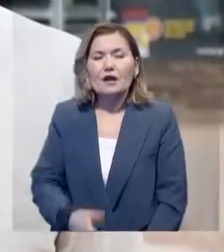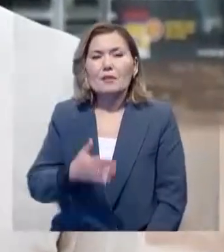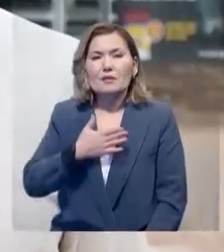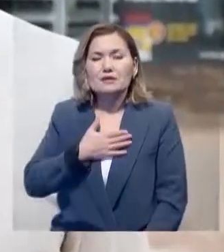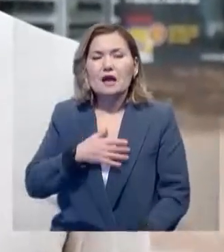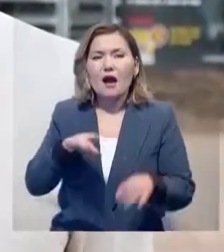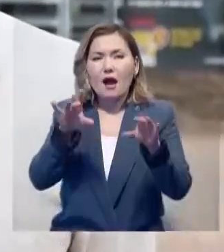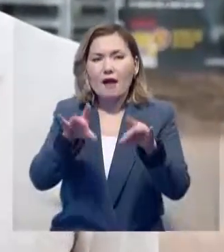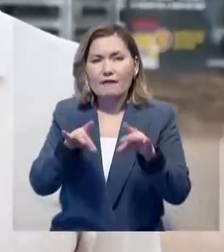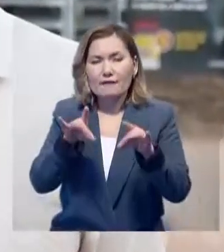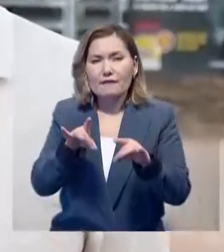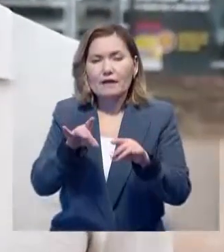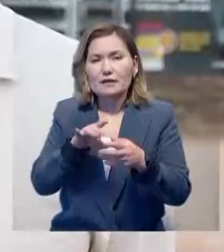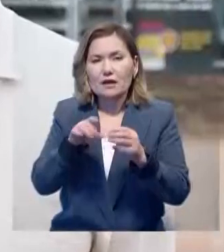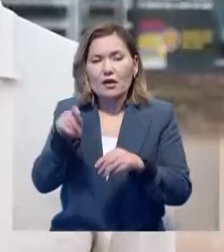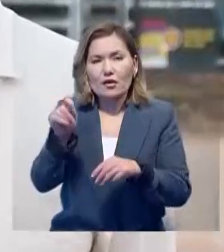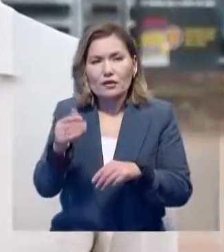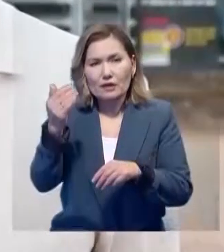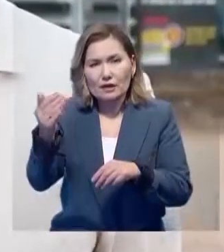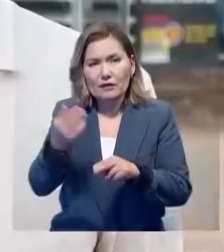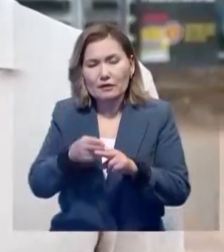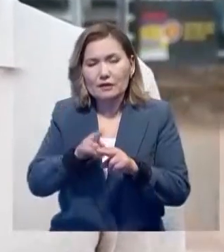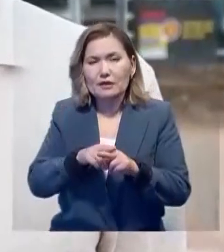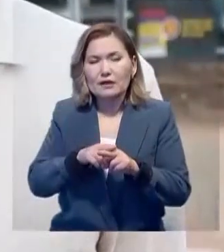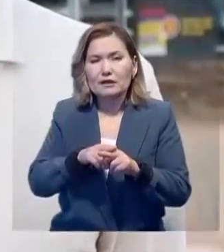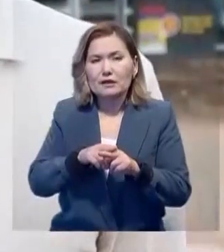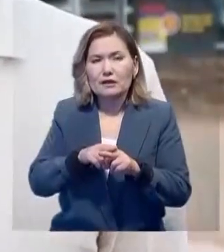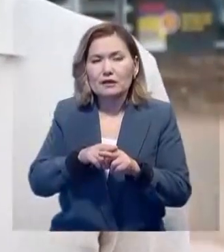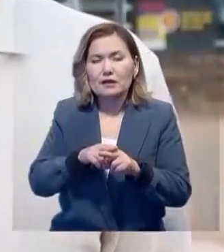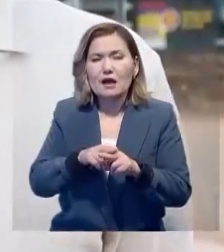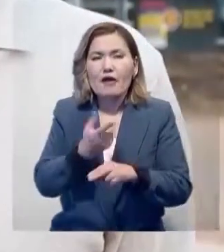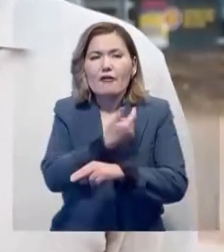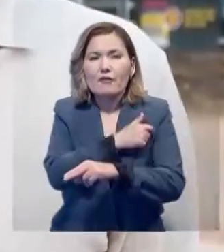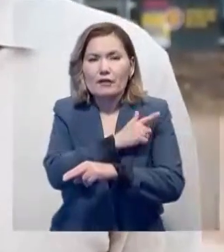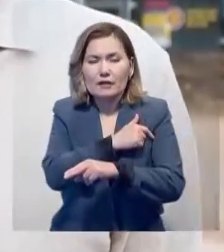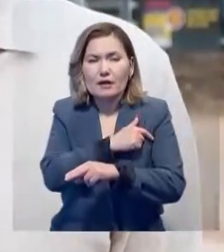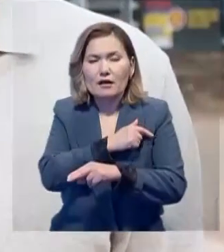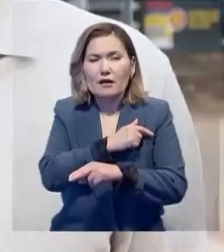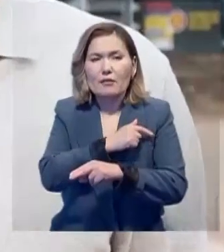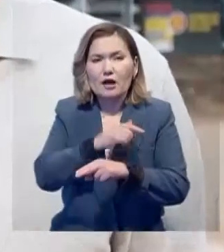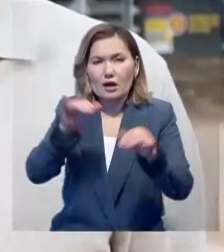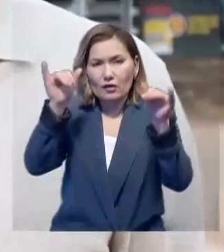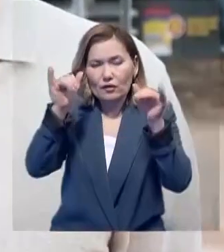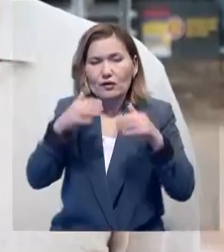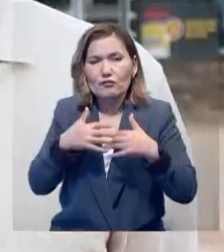сапарымызда біріншіден ветеринарияның саласын қалай Қазақстанда дамытуымыз керек.